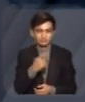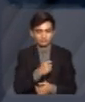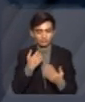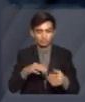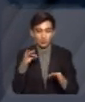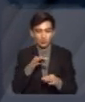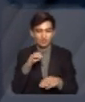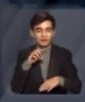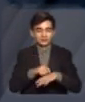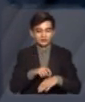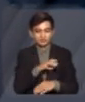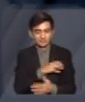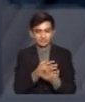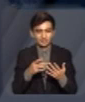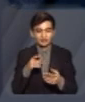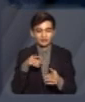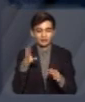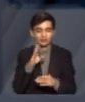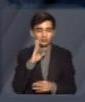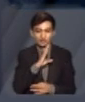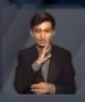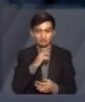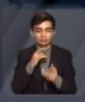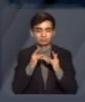шақты деген диагнозбен түскендердің барлығы әйелдер.